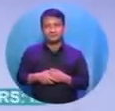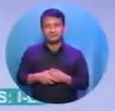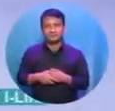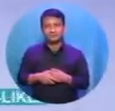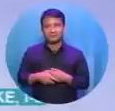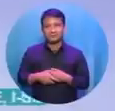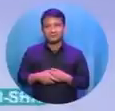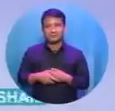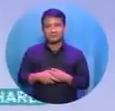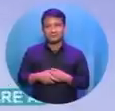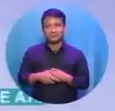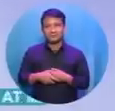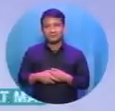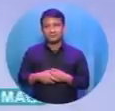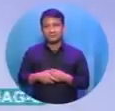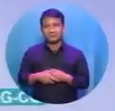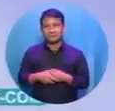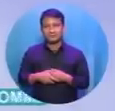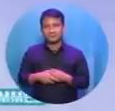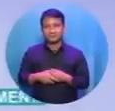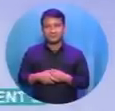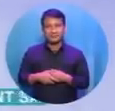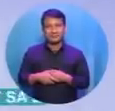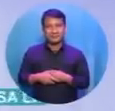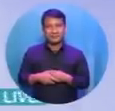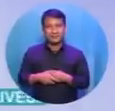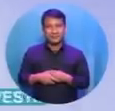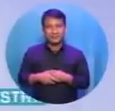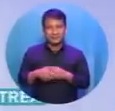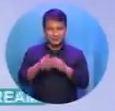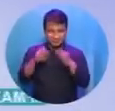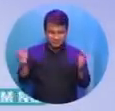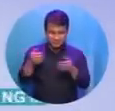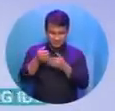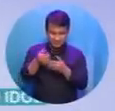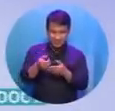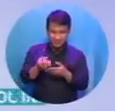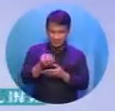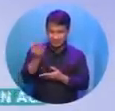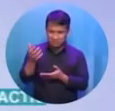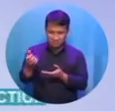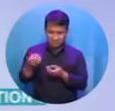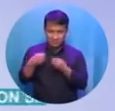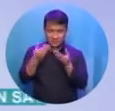Sa Grand Tulong naman tayo. Okay, sa Grand Tulong, magkano ibibigay natin?